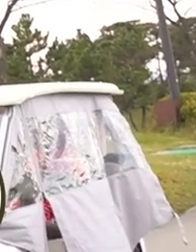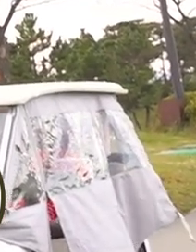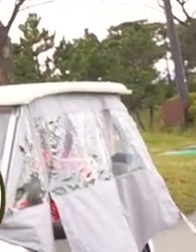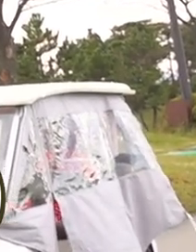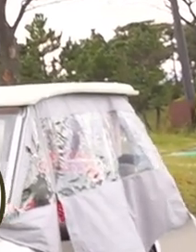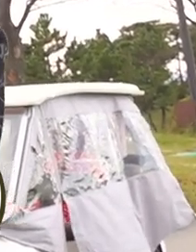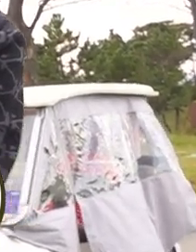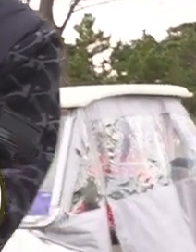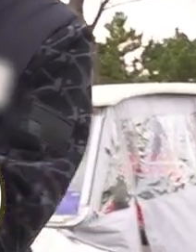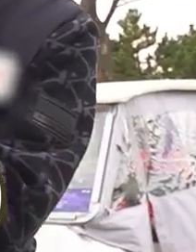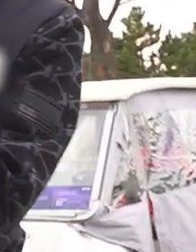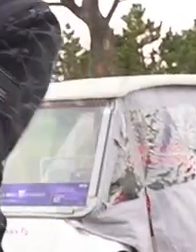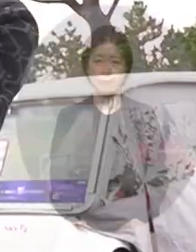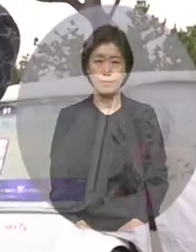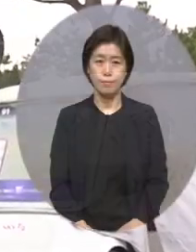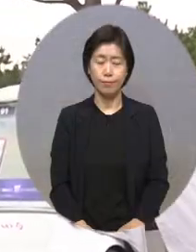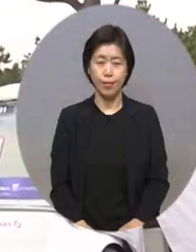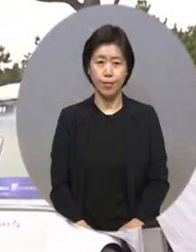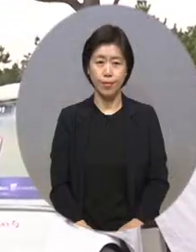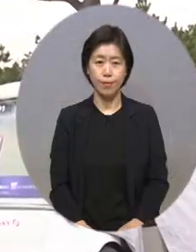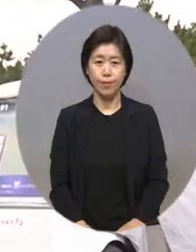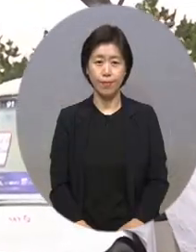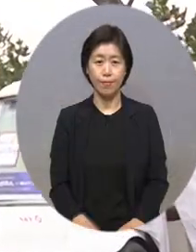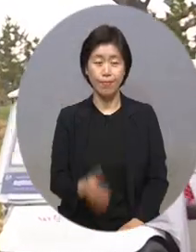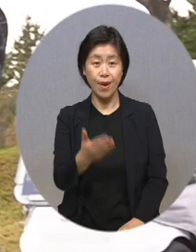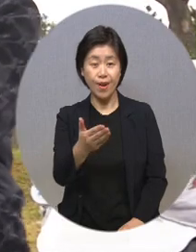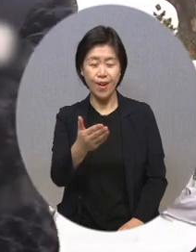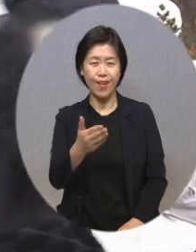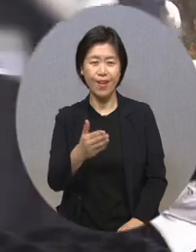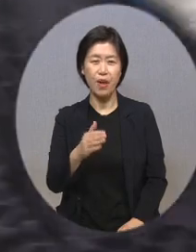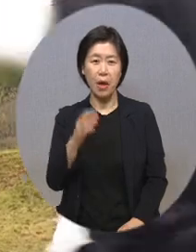저요? 뭐요 이게 3위? 트리플 거리아